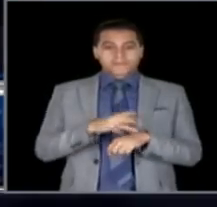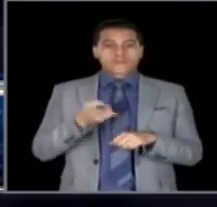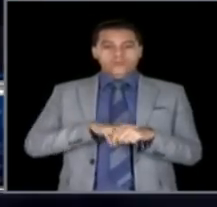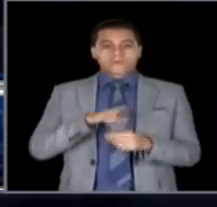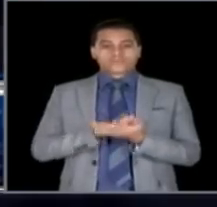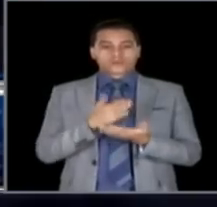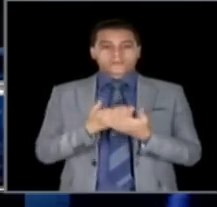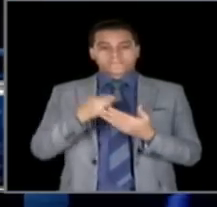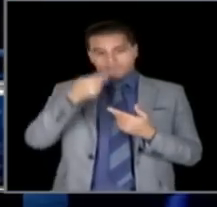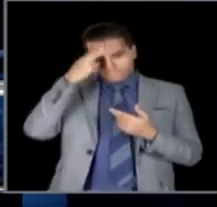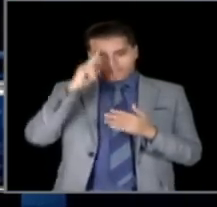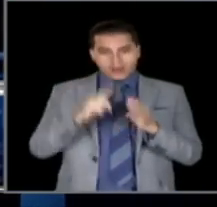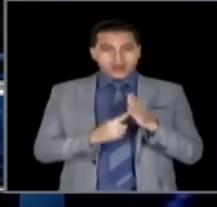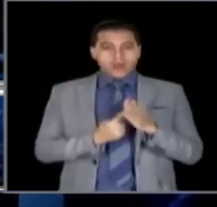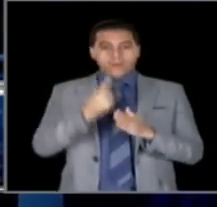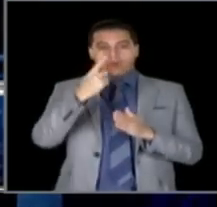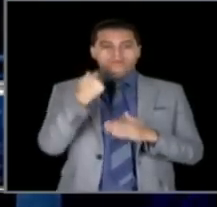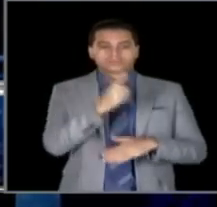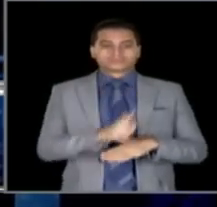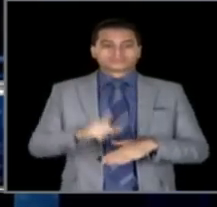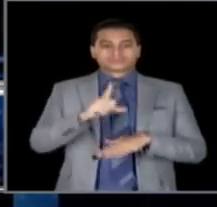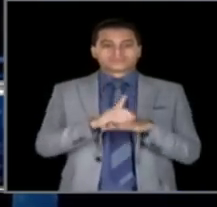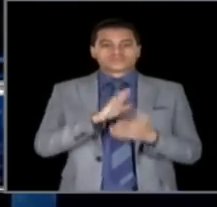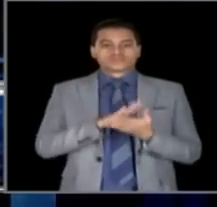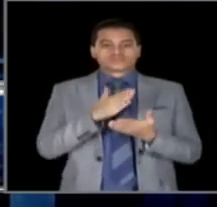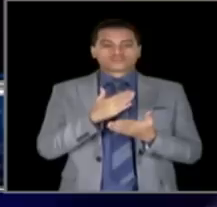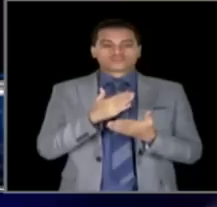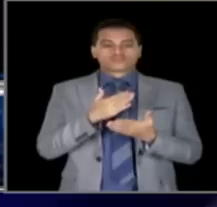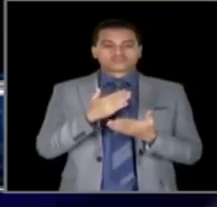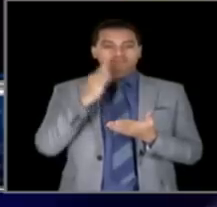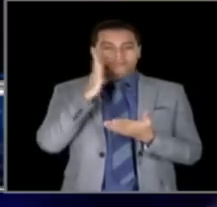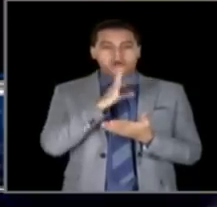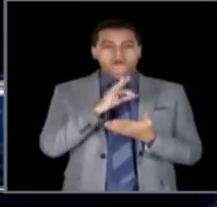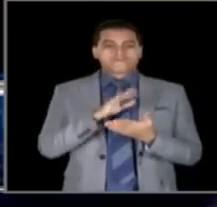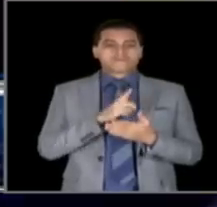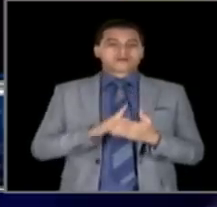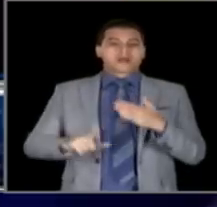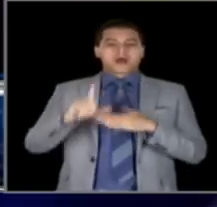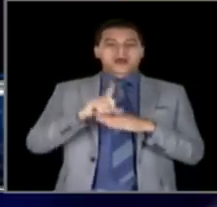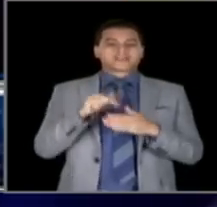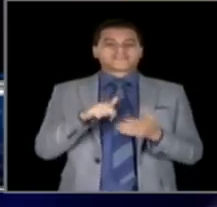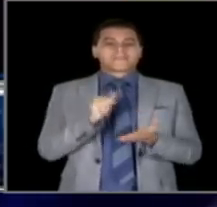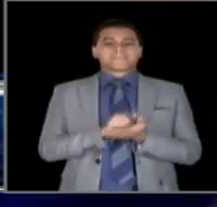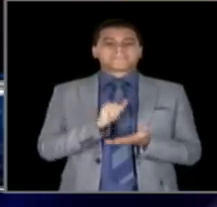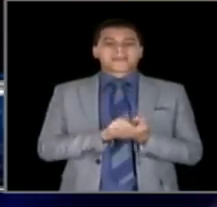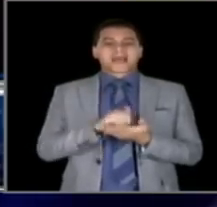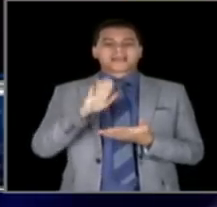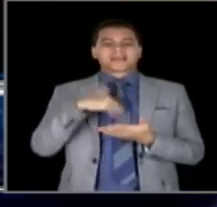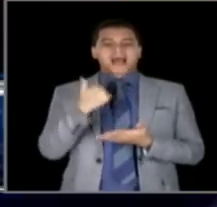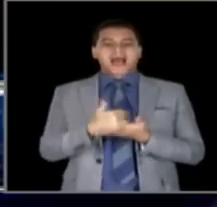طبيب ومترجم هو أول من تولى رئاسة بيت الحكمة في العصر